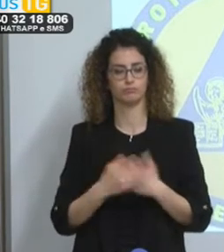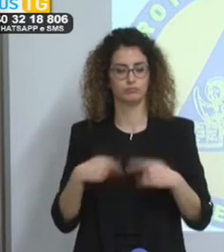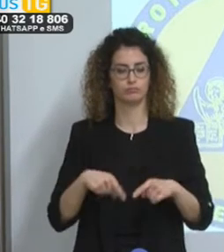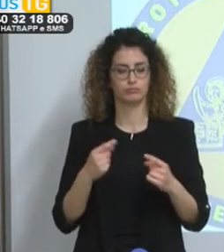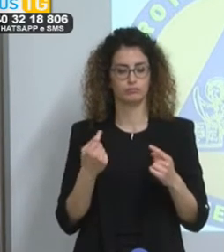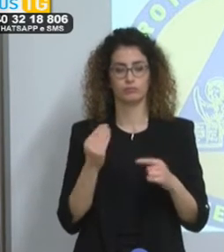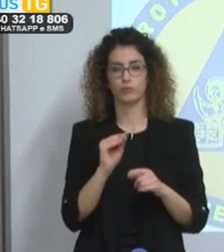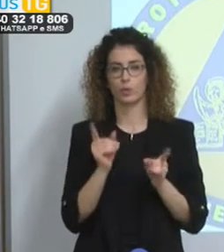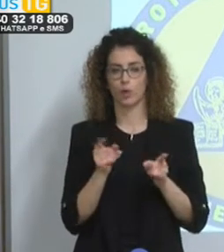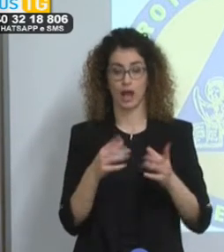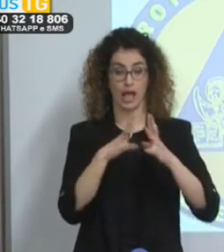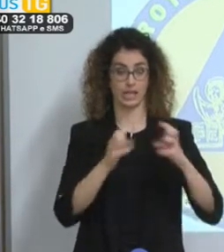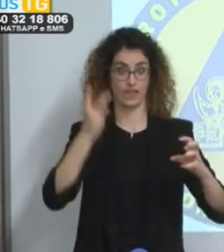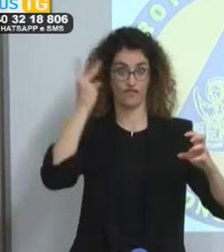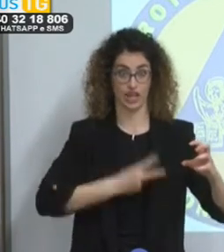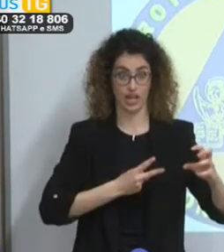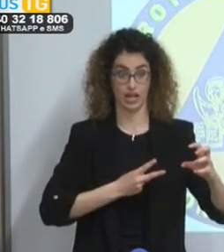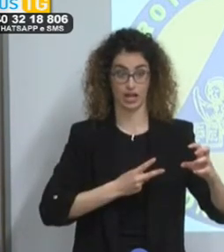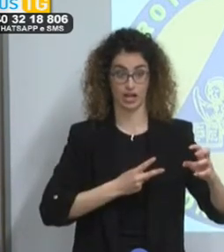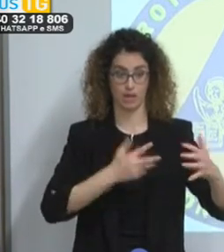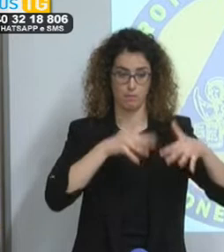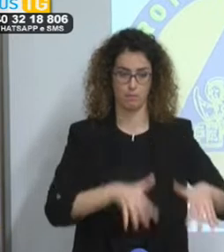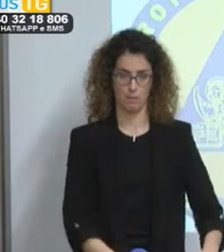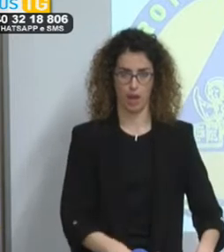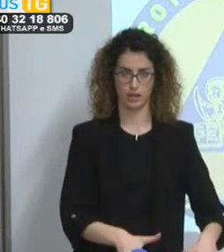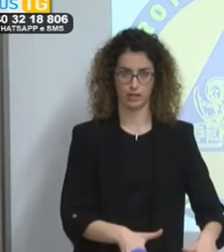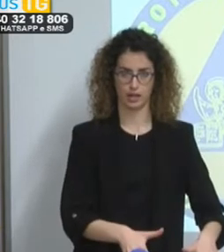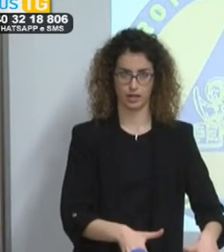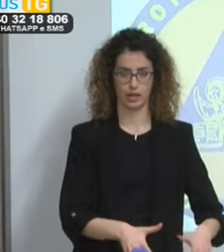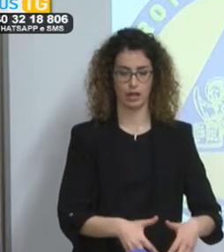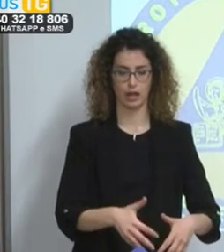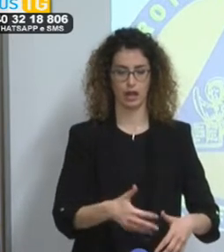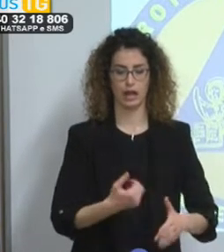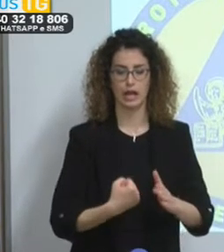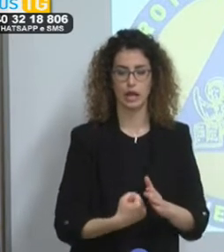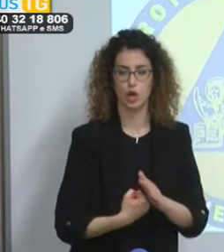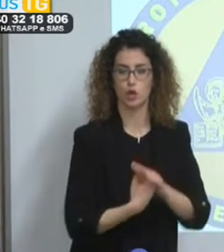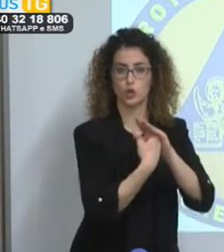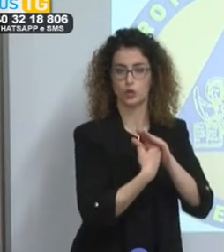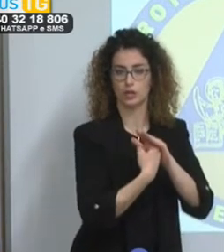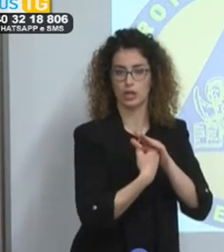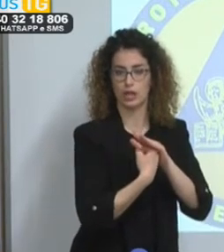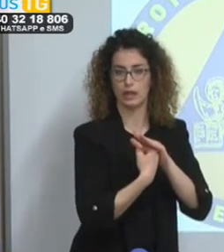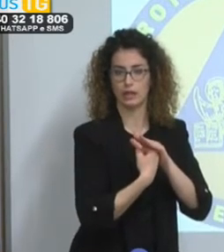che aziende vere, strutturate, non hanno avuto i sostegni dovuti.